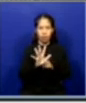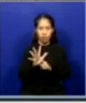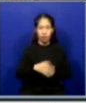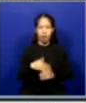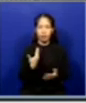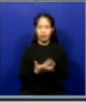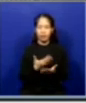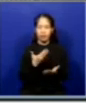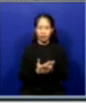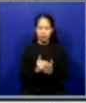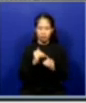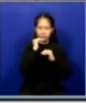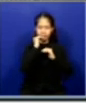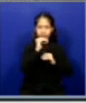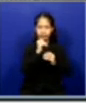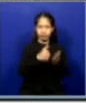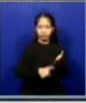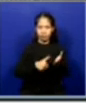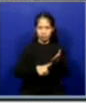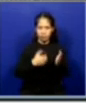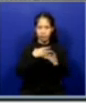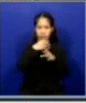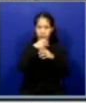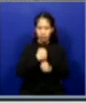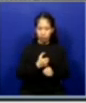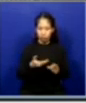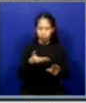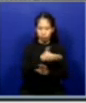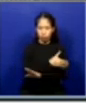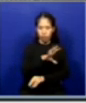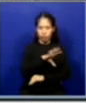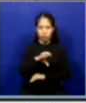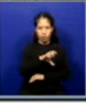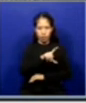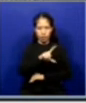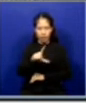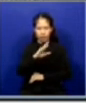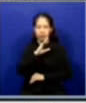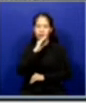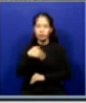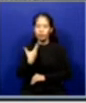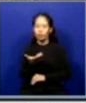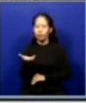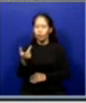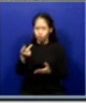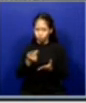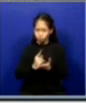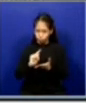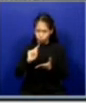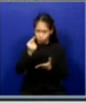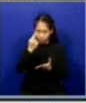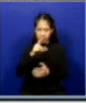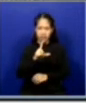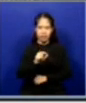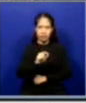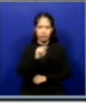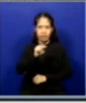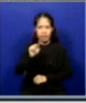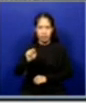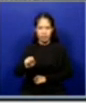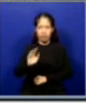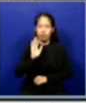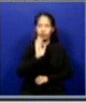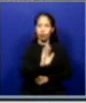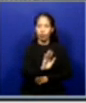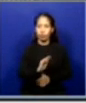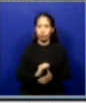ชื่อเดิมไม่เกิน500ล้านบาทโดยจะขอกู้ใหม่ได้ไม่เกิน 20% ของยอดสินเชื่อคง